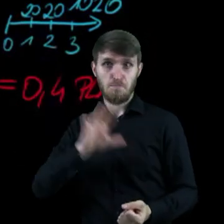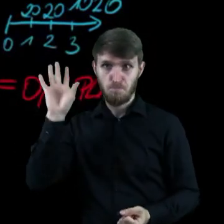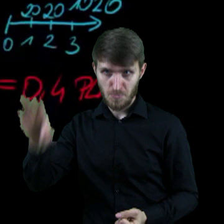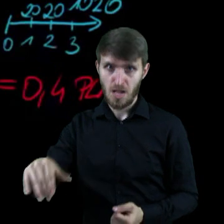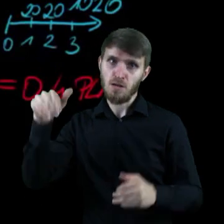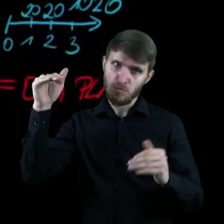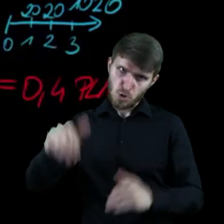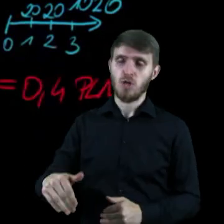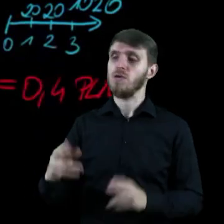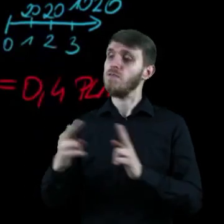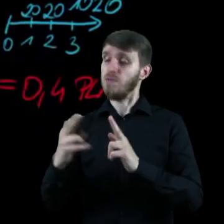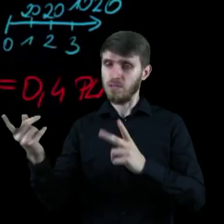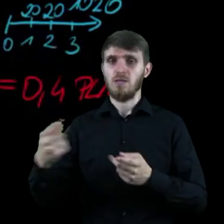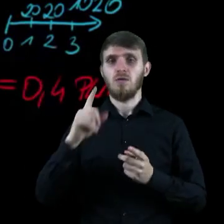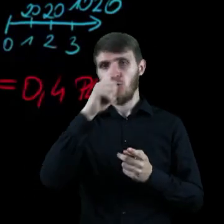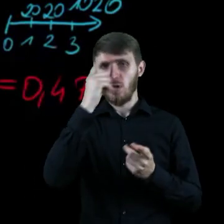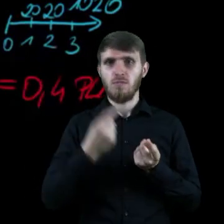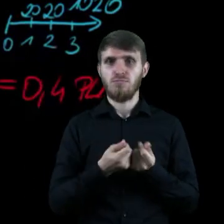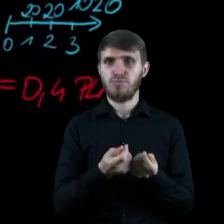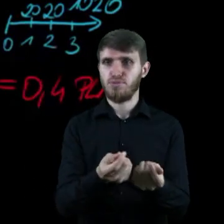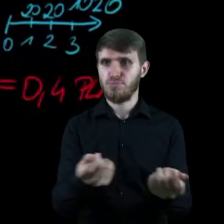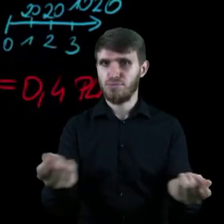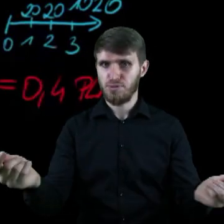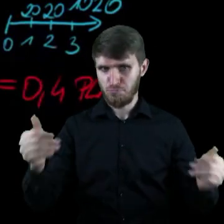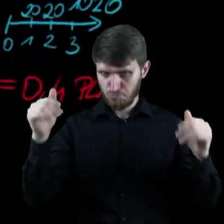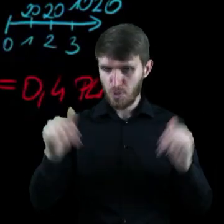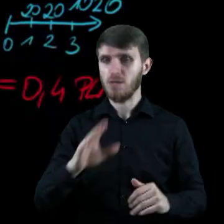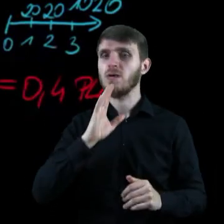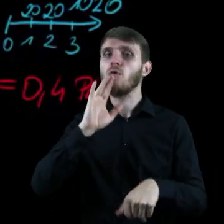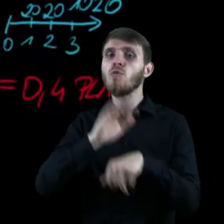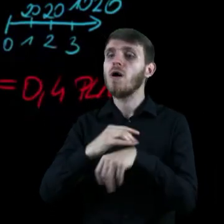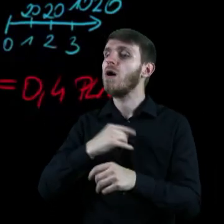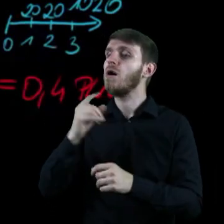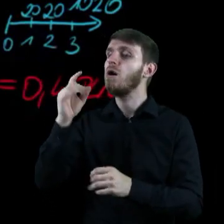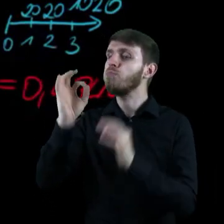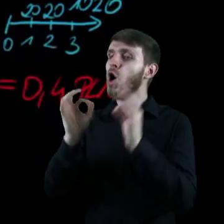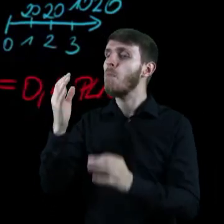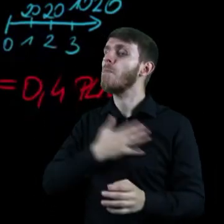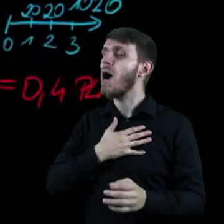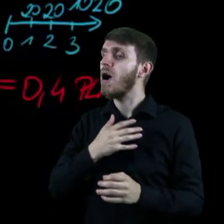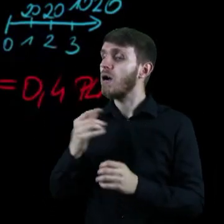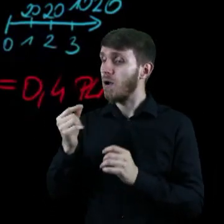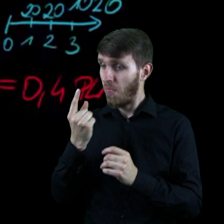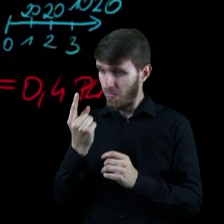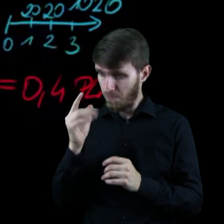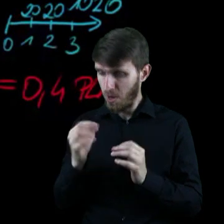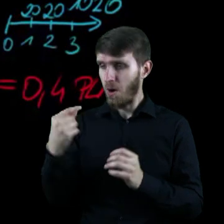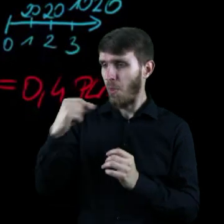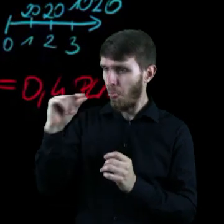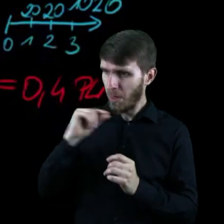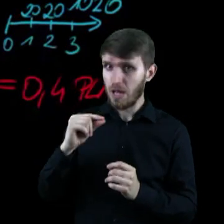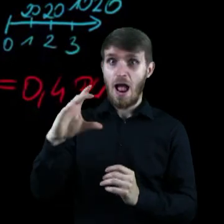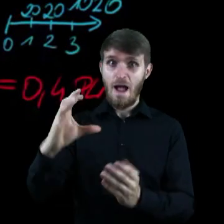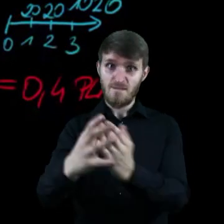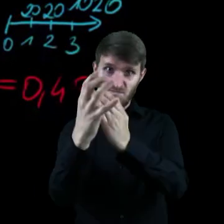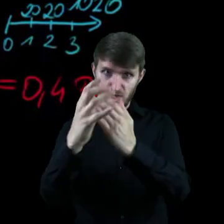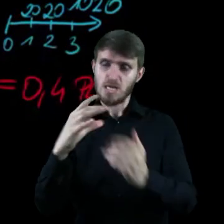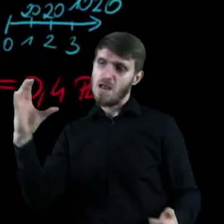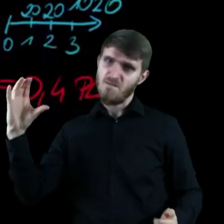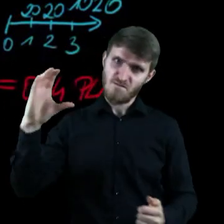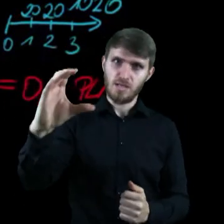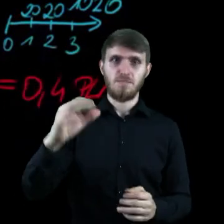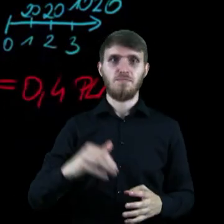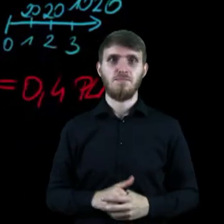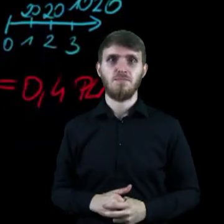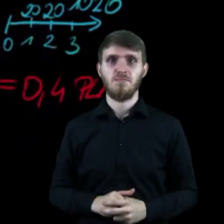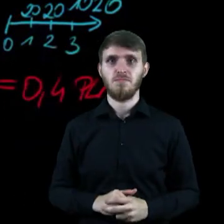co inni właściciele. Jeżeli firma zacznie płacić dywidendy, to ja jako współwłaściciel mam również prawo do wypłaty proporcjonalnie do